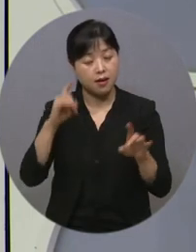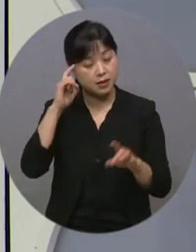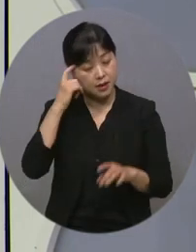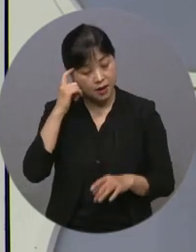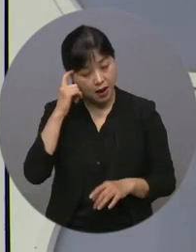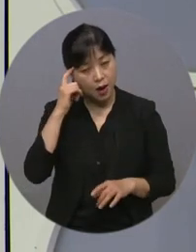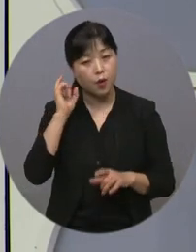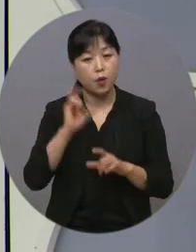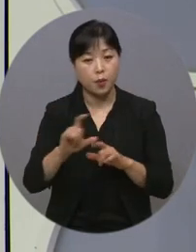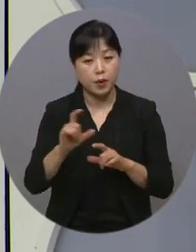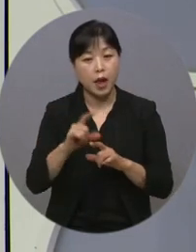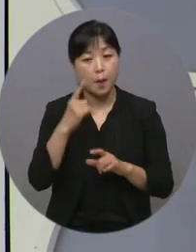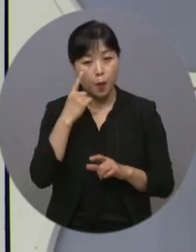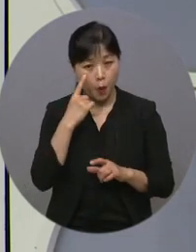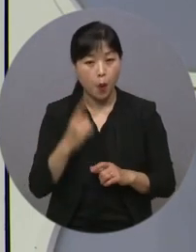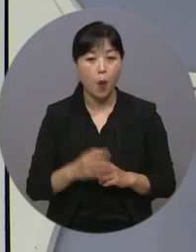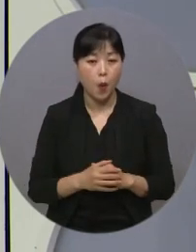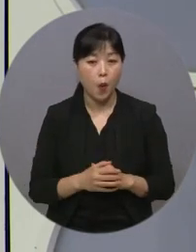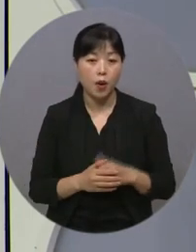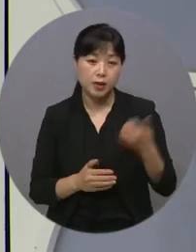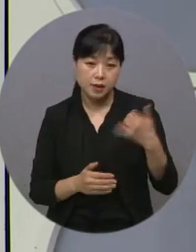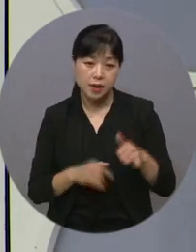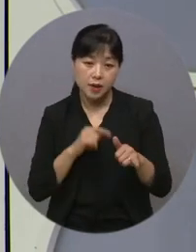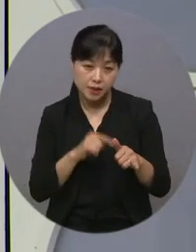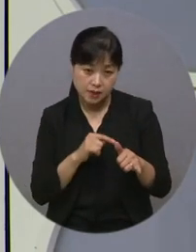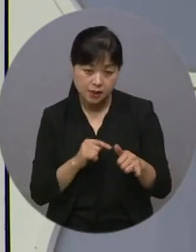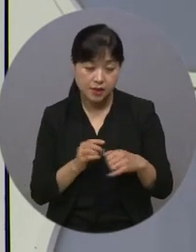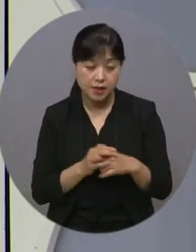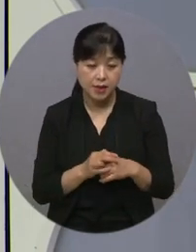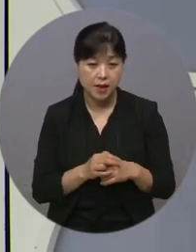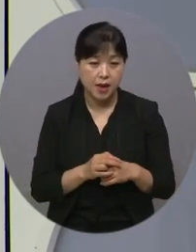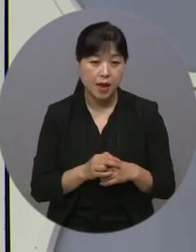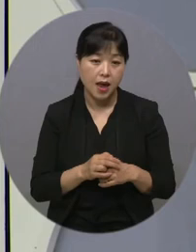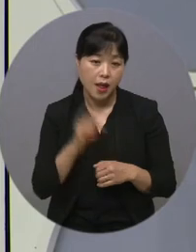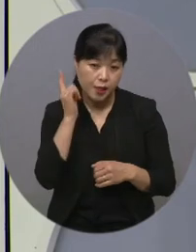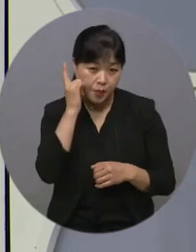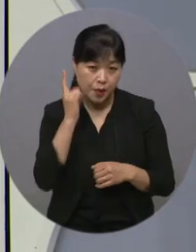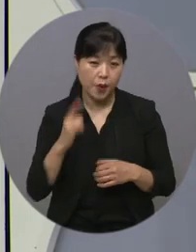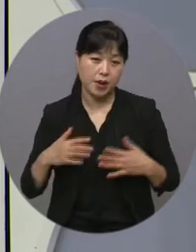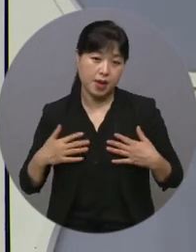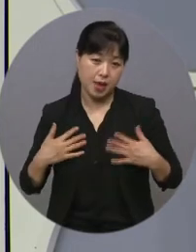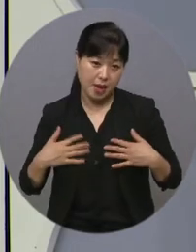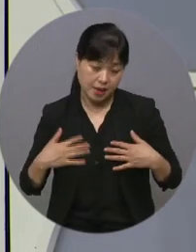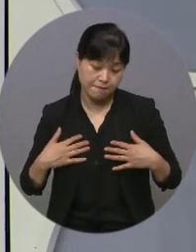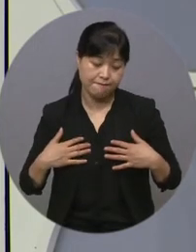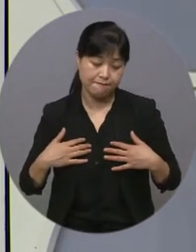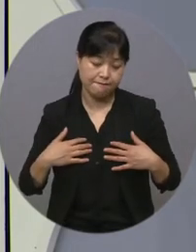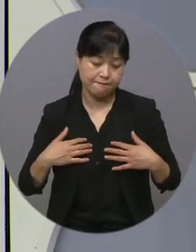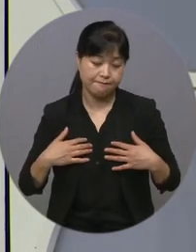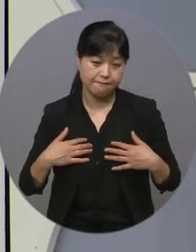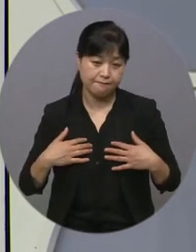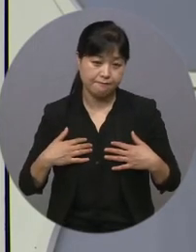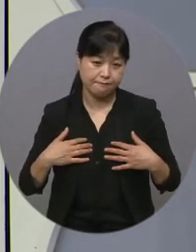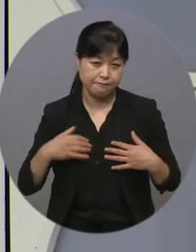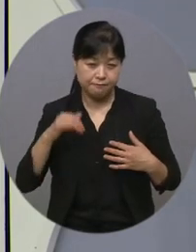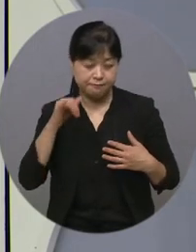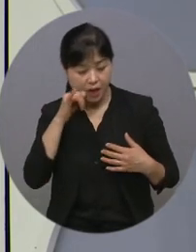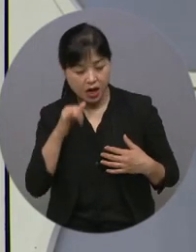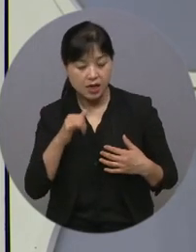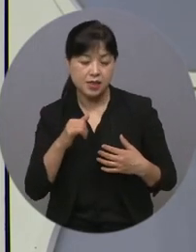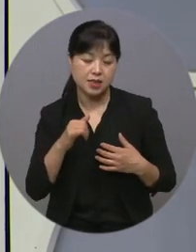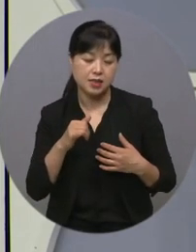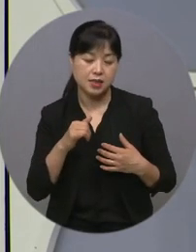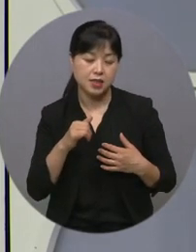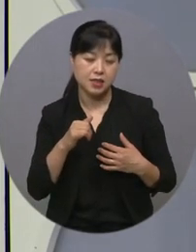해보시고 아이들이 뭐 그거에 현혹돼서 요새 풍요로운 세상이니까 저기 하진 않는데